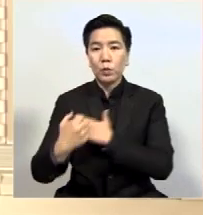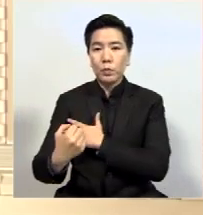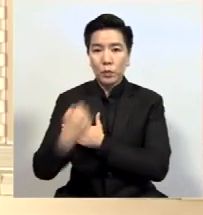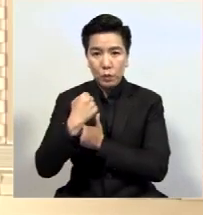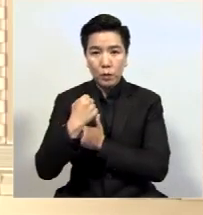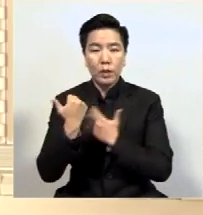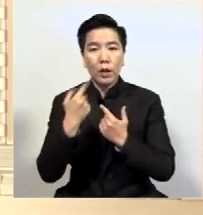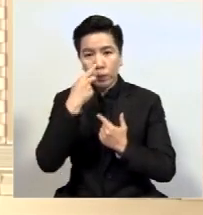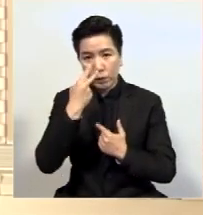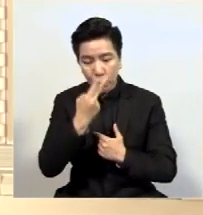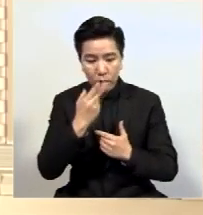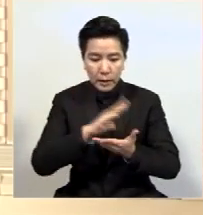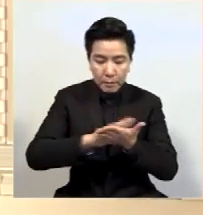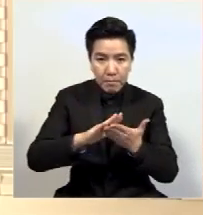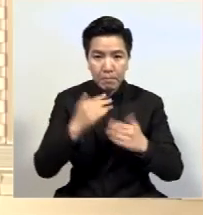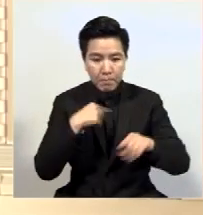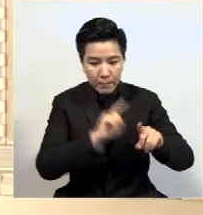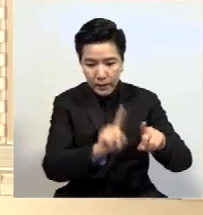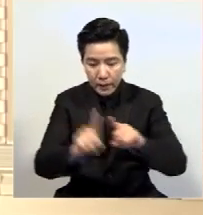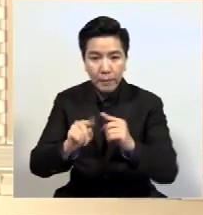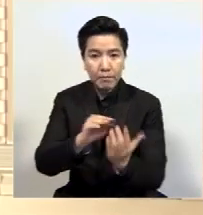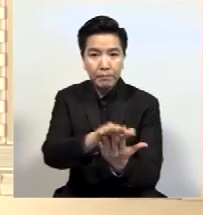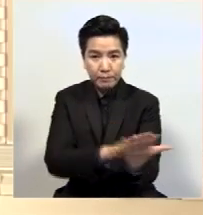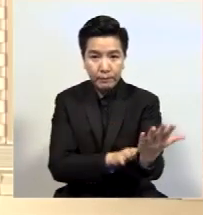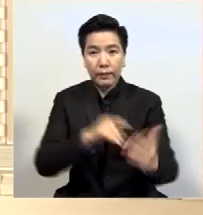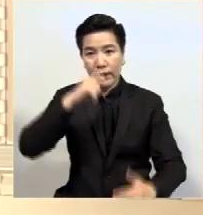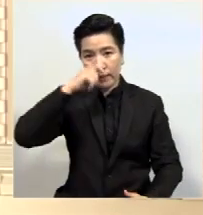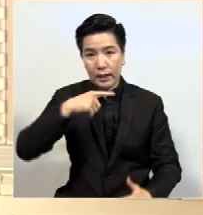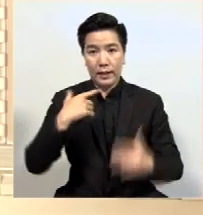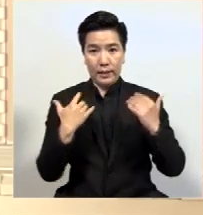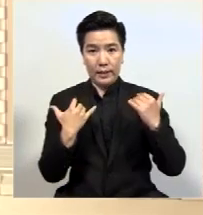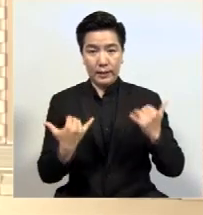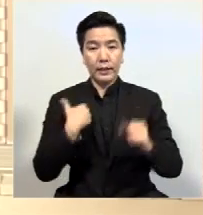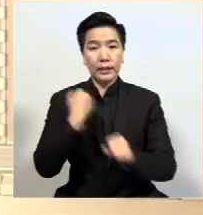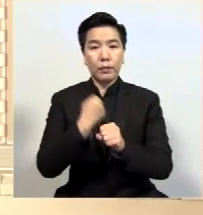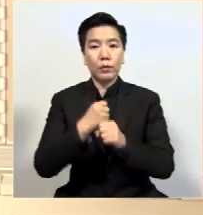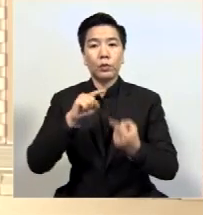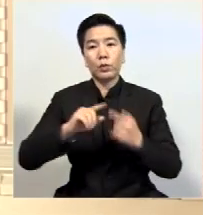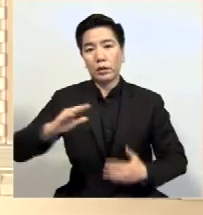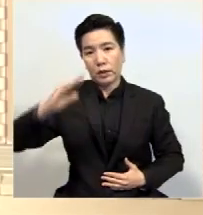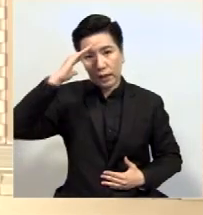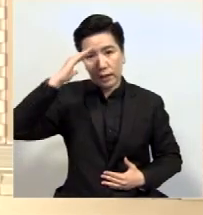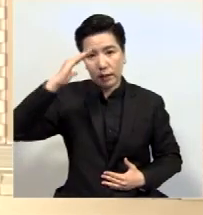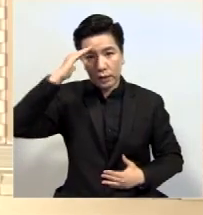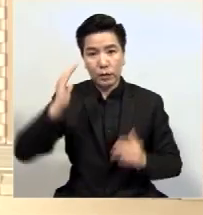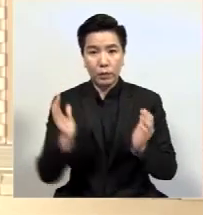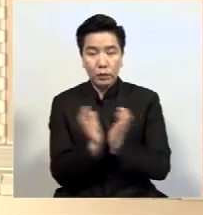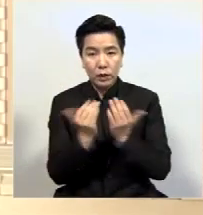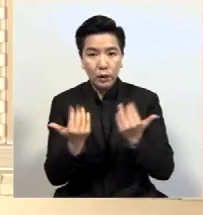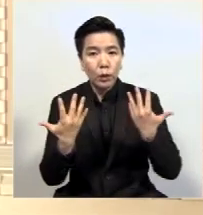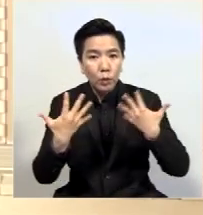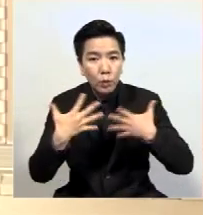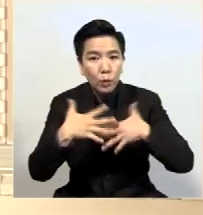งการปราบปรามอาชญากรรมทุกประเภทการปฏิบัติงานของเจ้าหน้าที่ทหารและตำรวจรว